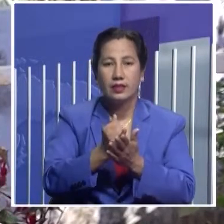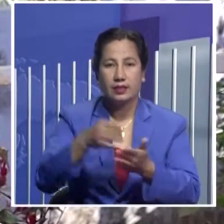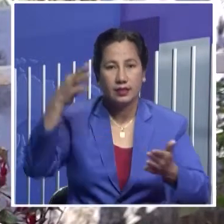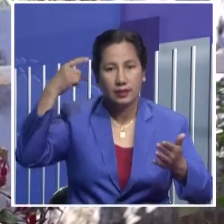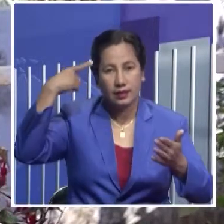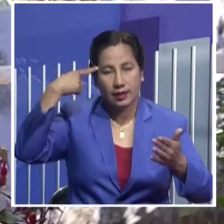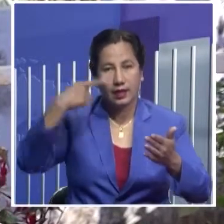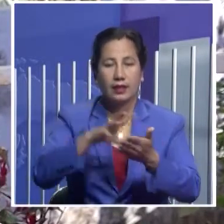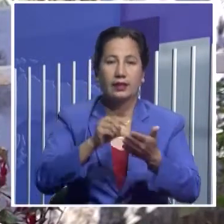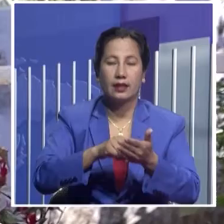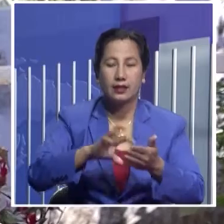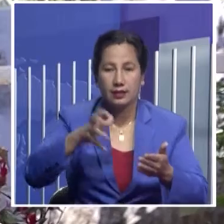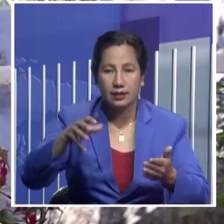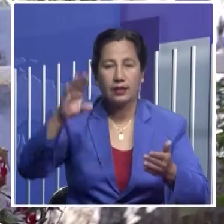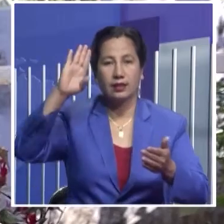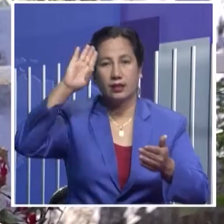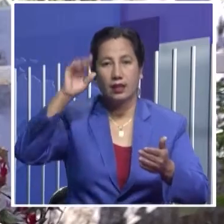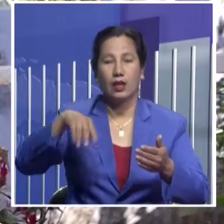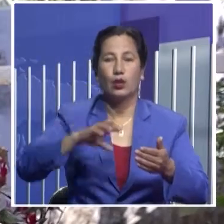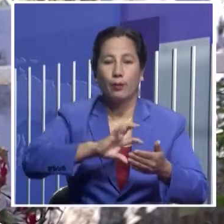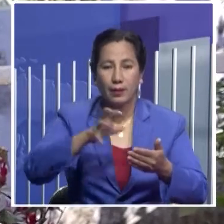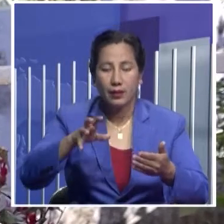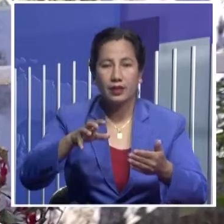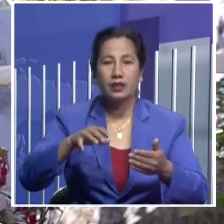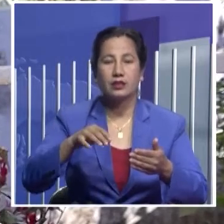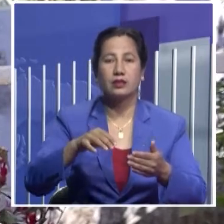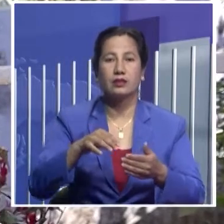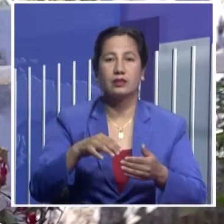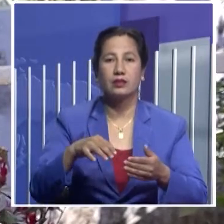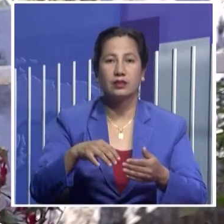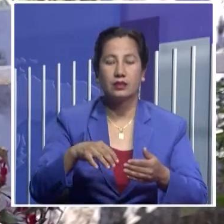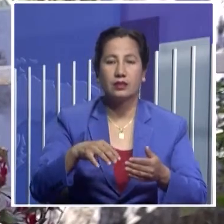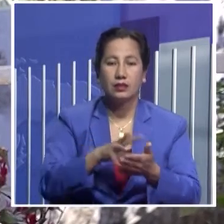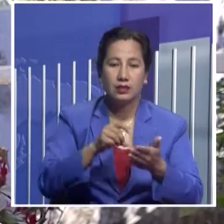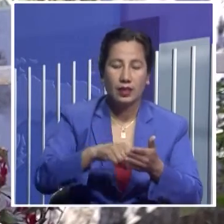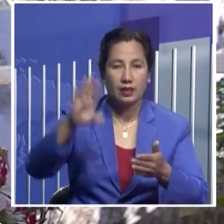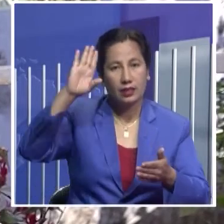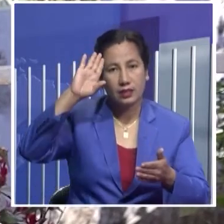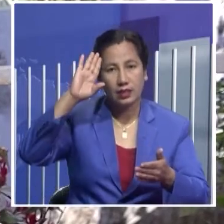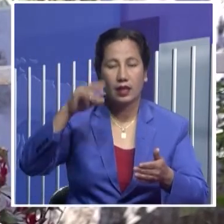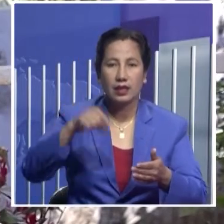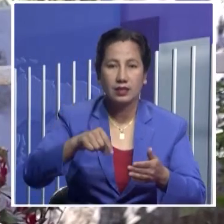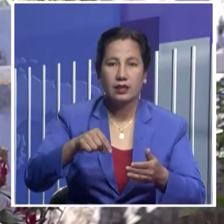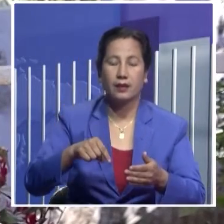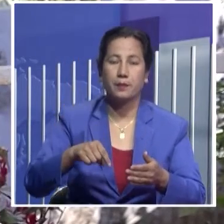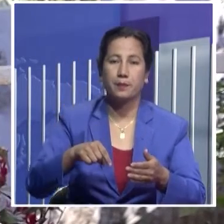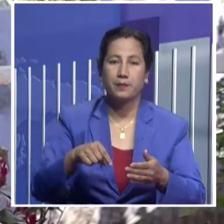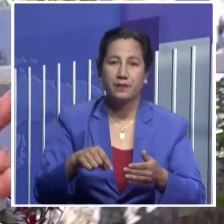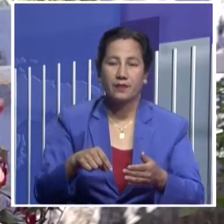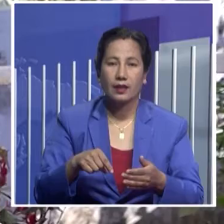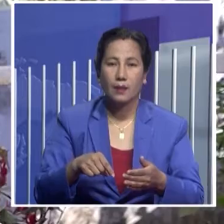यो हाम्रो स्थानीय सरकार, हाम्रो यो प्रदेश, त्यसपछि केन्द्रीय सरकार छ, यसले एकदमै